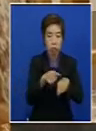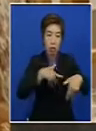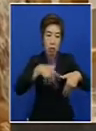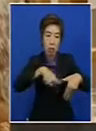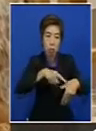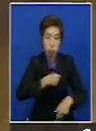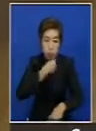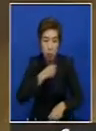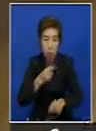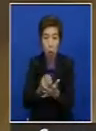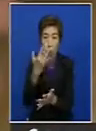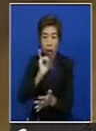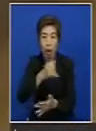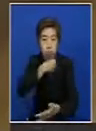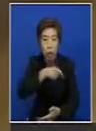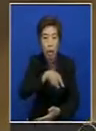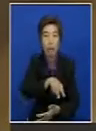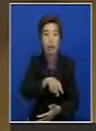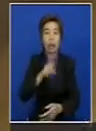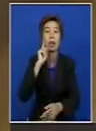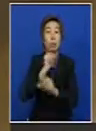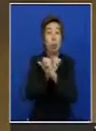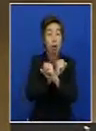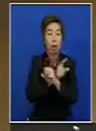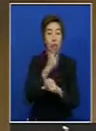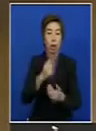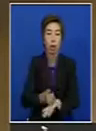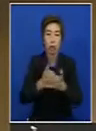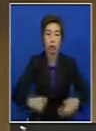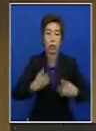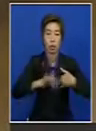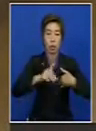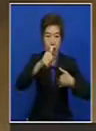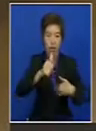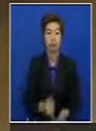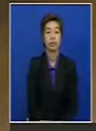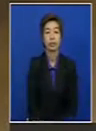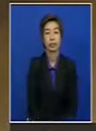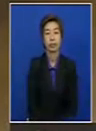งที่จะแก่ก่อนรวยแล้วยังสามารถเพิ่มคุณภาพชีวิตที่ดีได้อีกด้วย